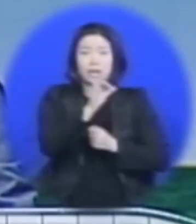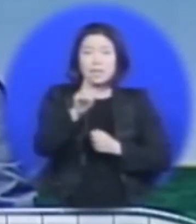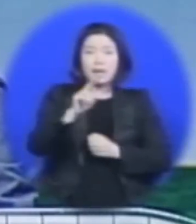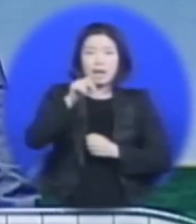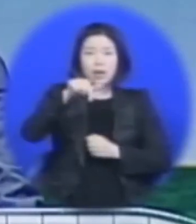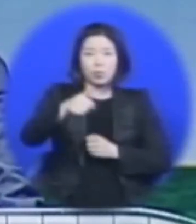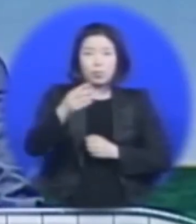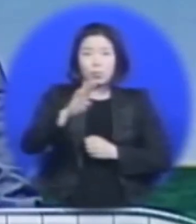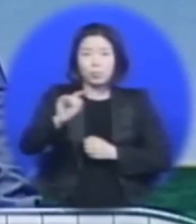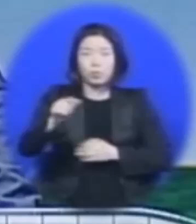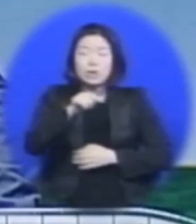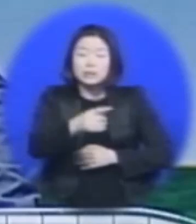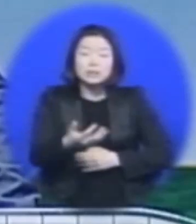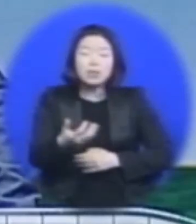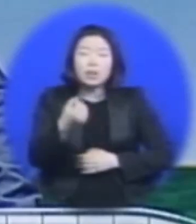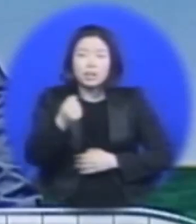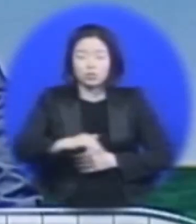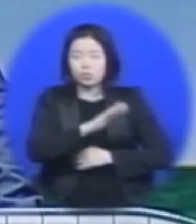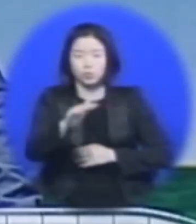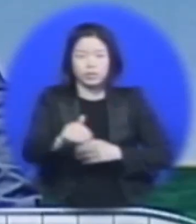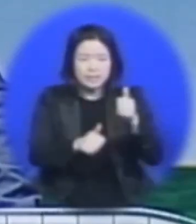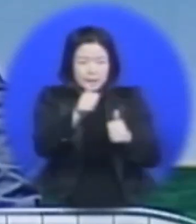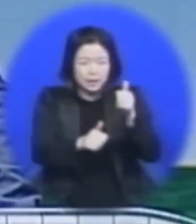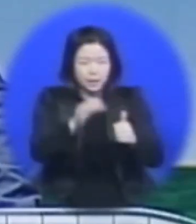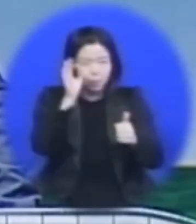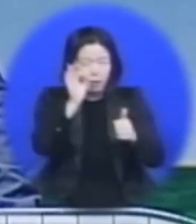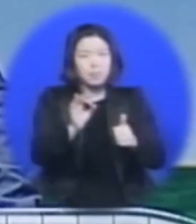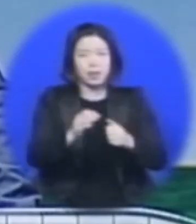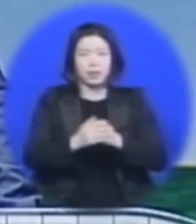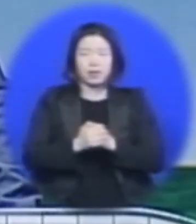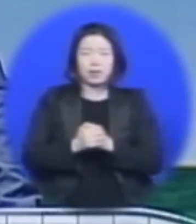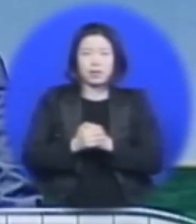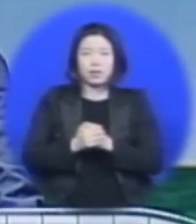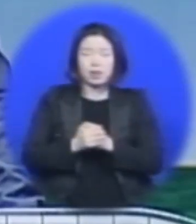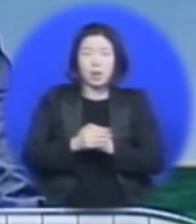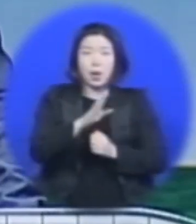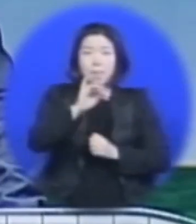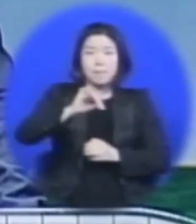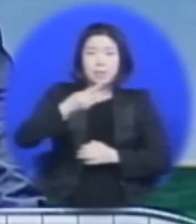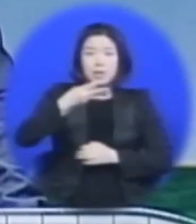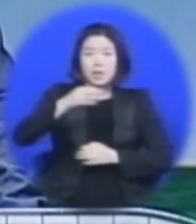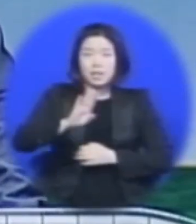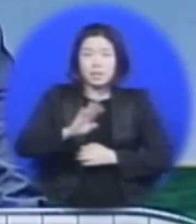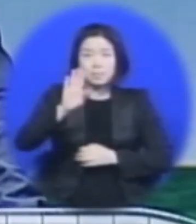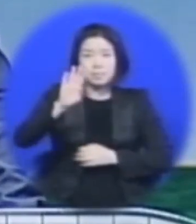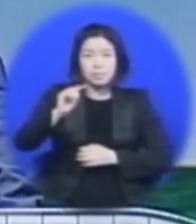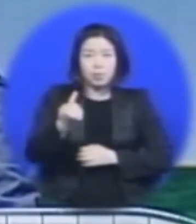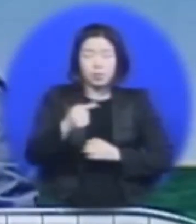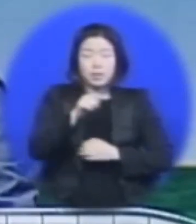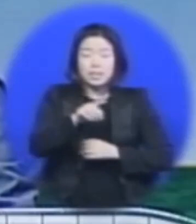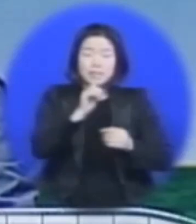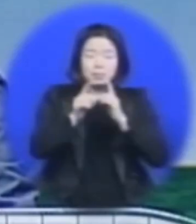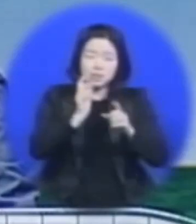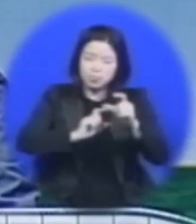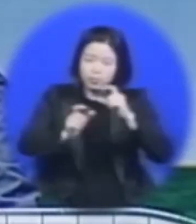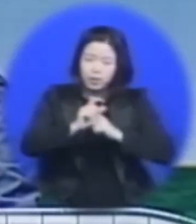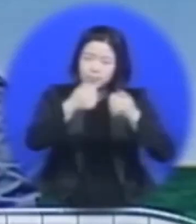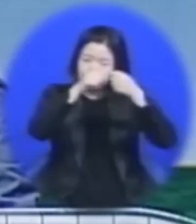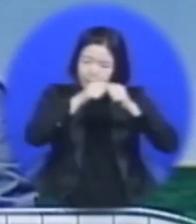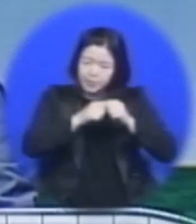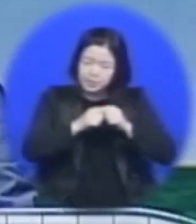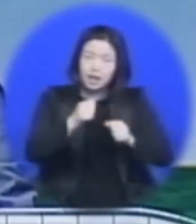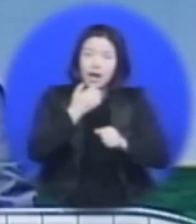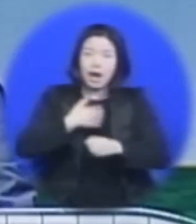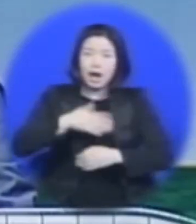말했다 그걸 갖고끼리 쳐보겠습니다 빌립보 말했다이 말씀을 더자세히 알 수